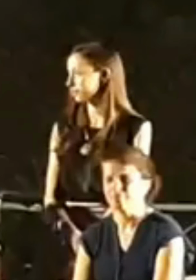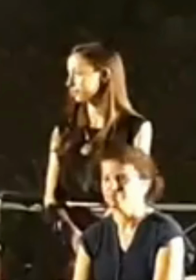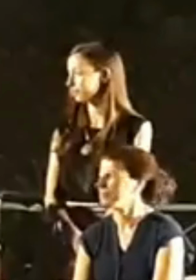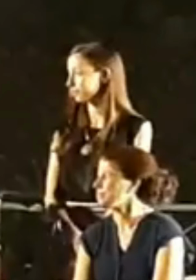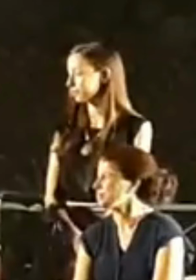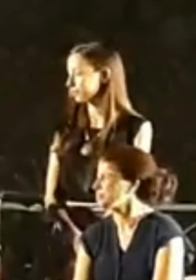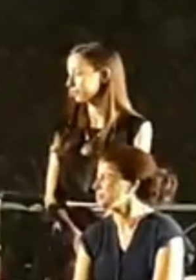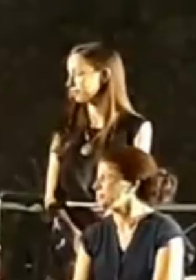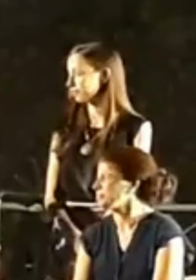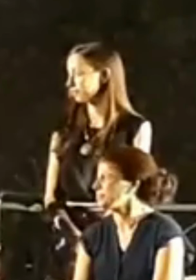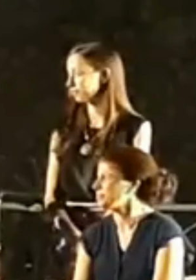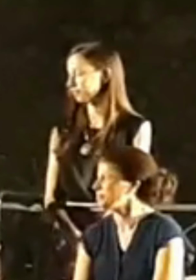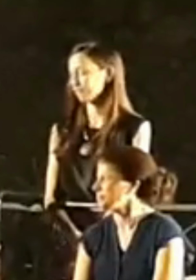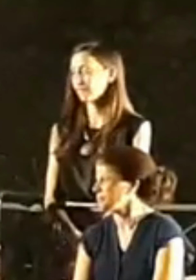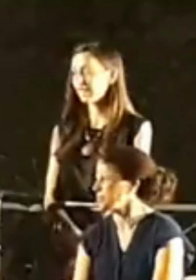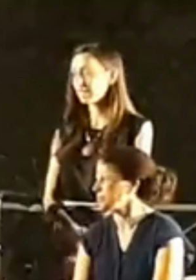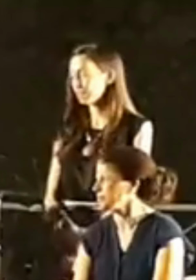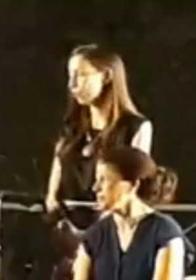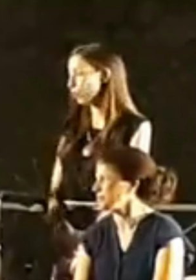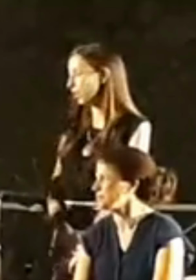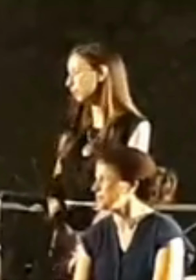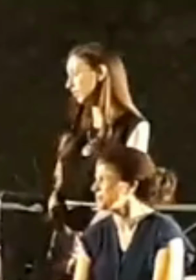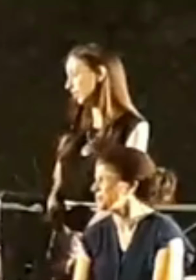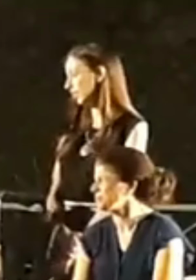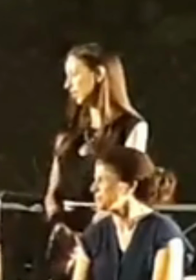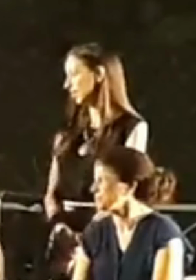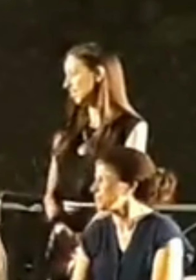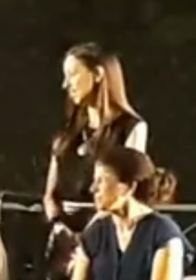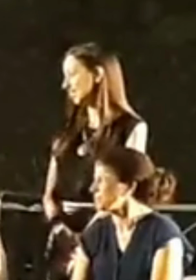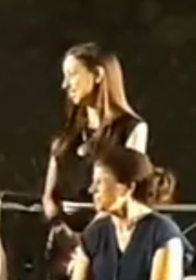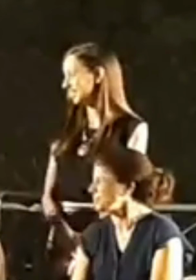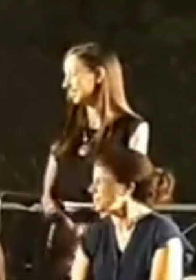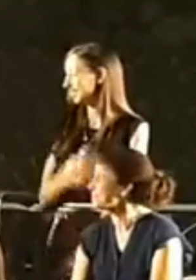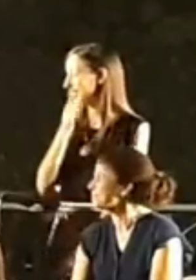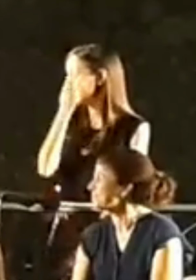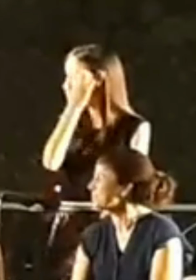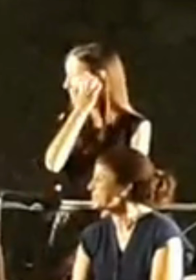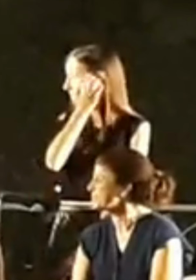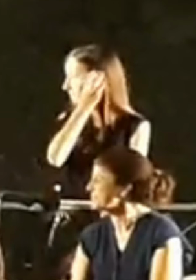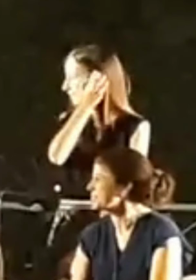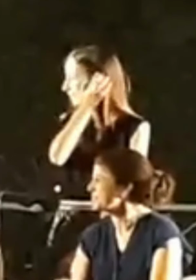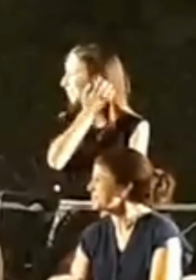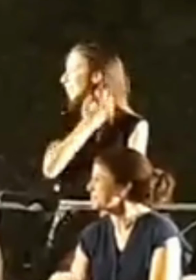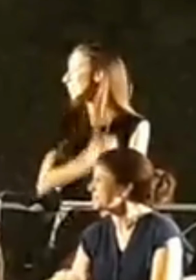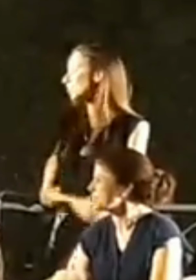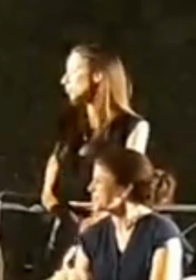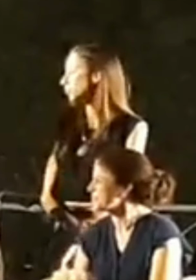diciamo grazie, grazie, grazie. Grazie a voi per l'ascolto.